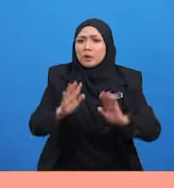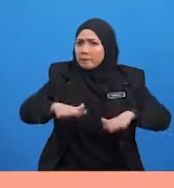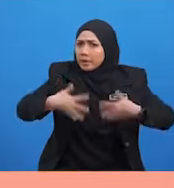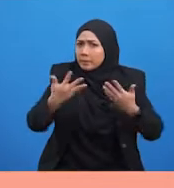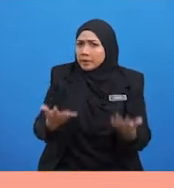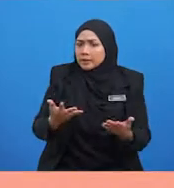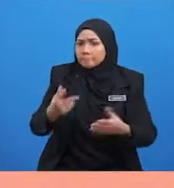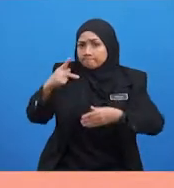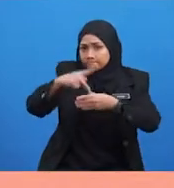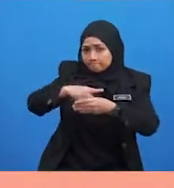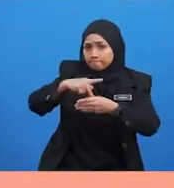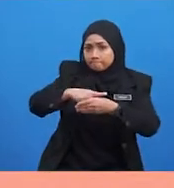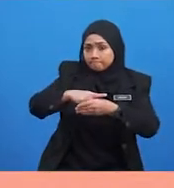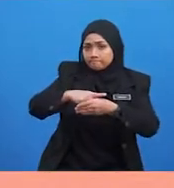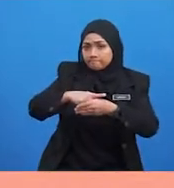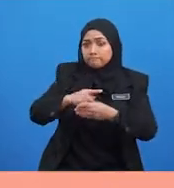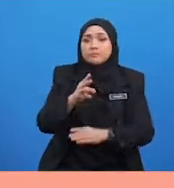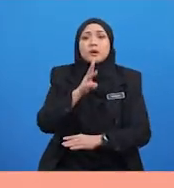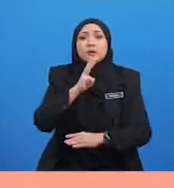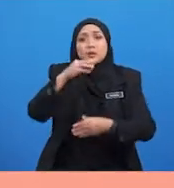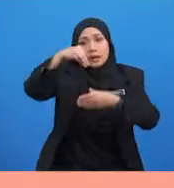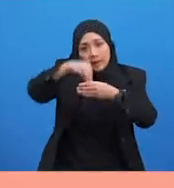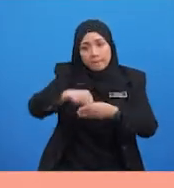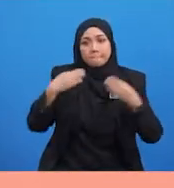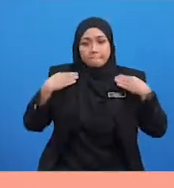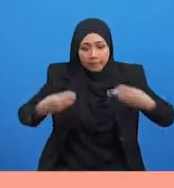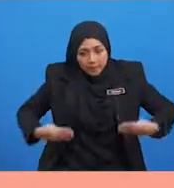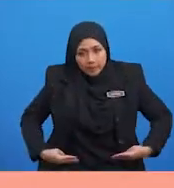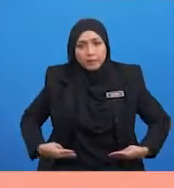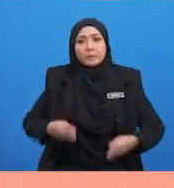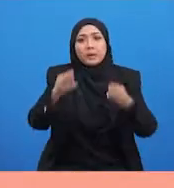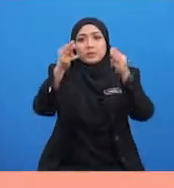Bagaimana kandungan air di badan manusia?